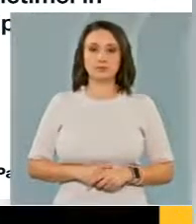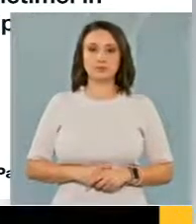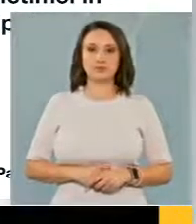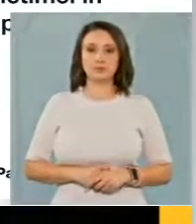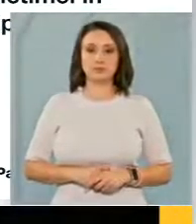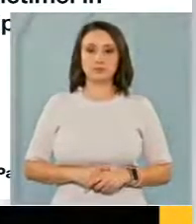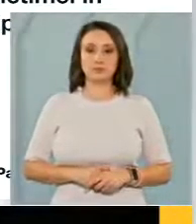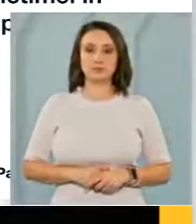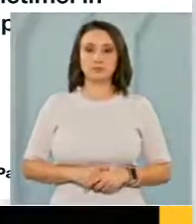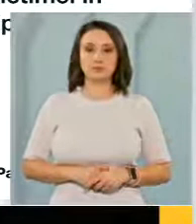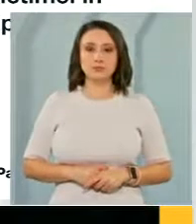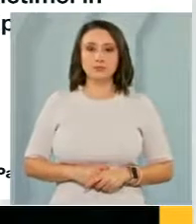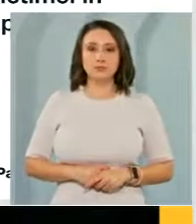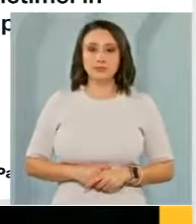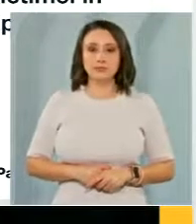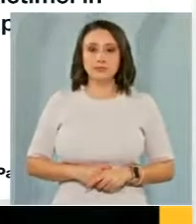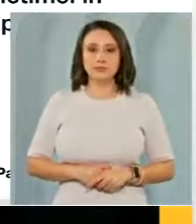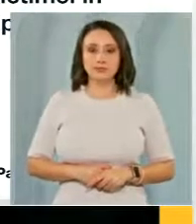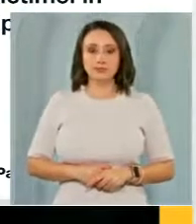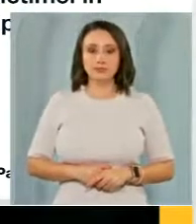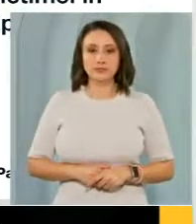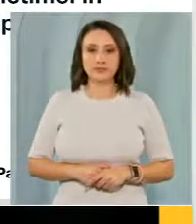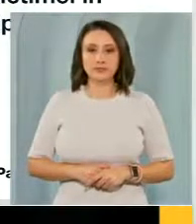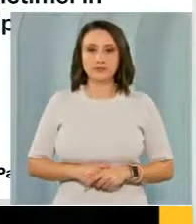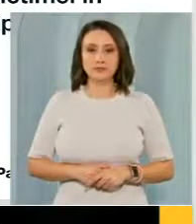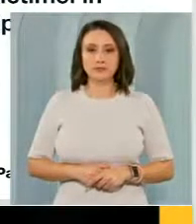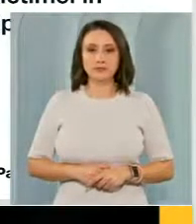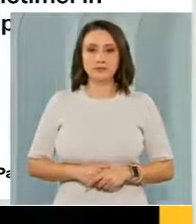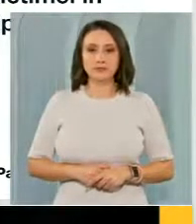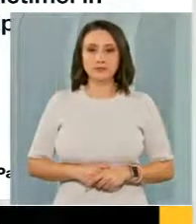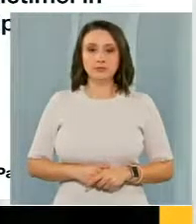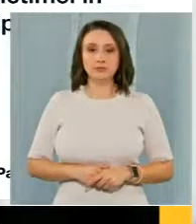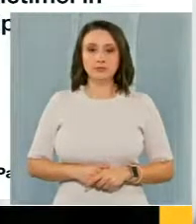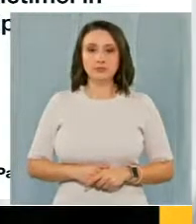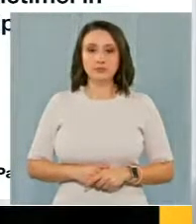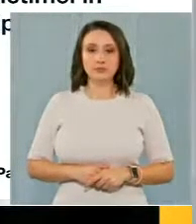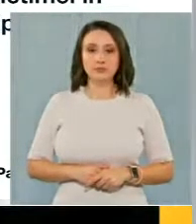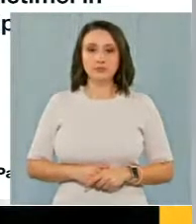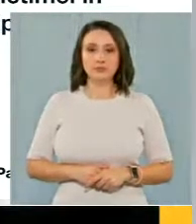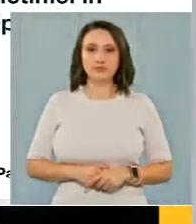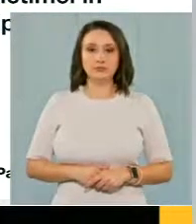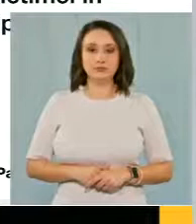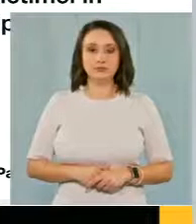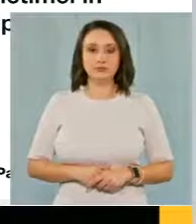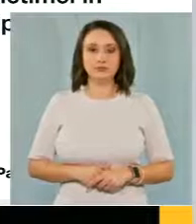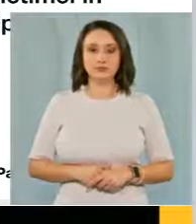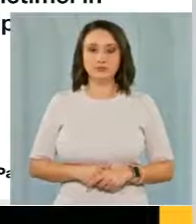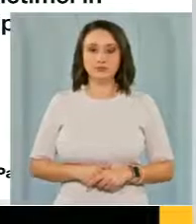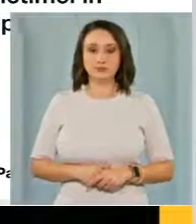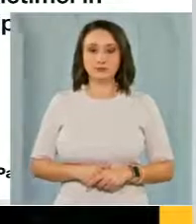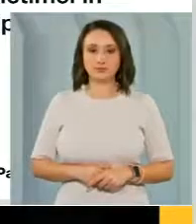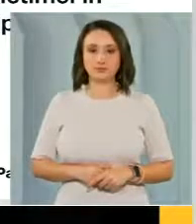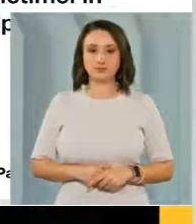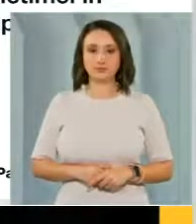din cadrul IGPR. Nu au fost confirmate informațiile privind implicarea victimei în activități de crimă organizată. S-a stabilit tipul